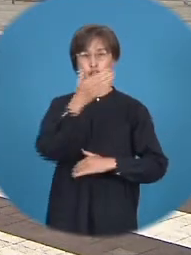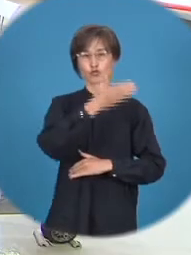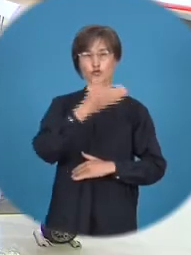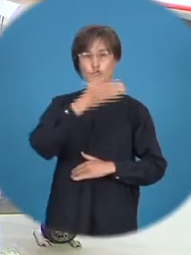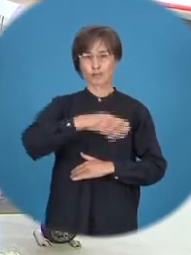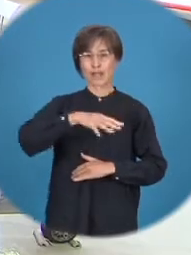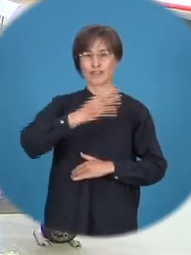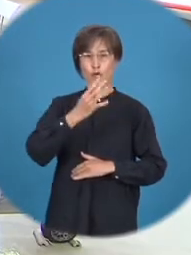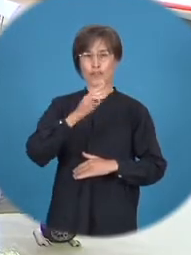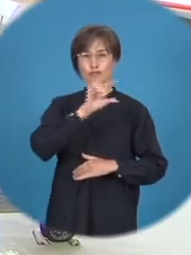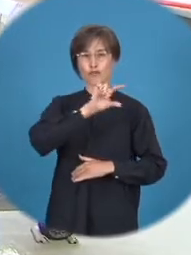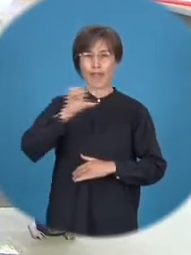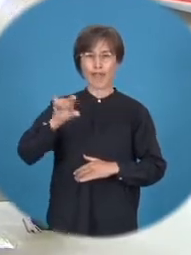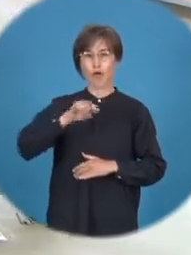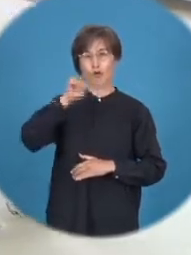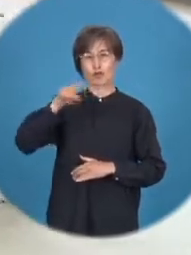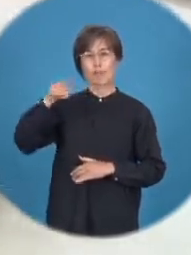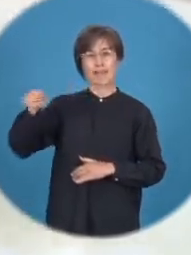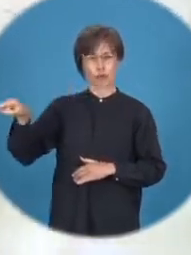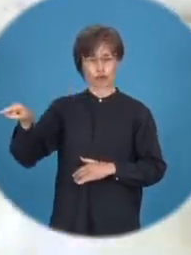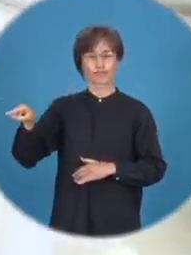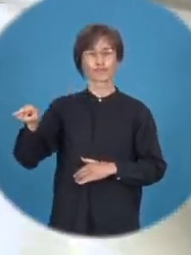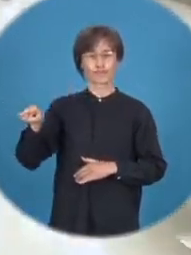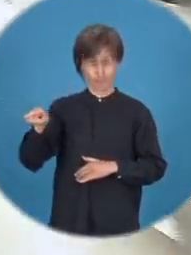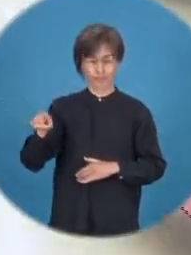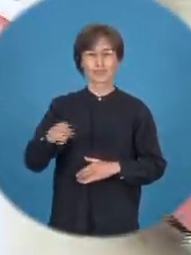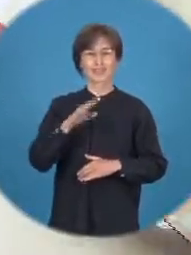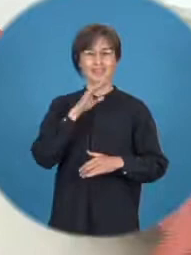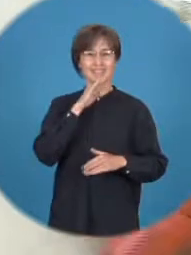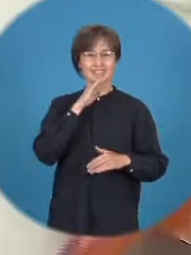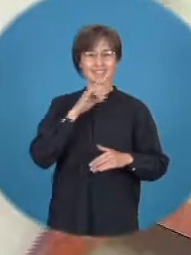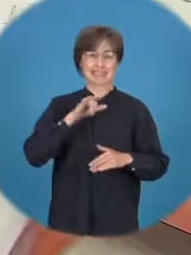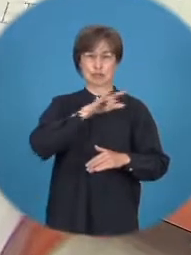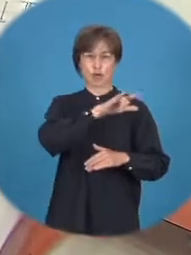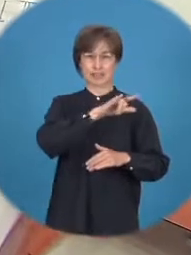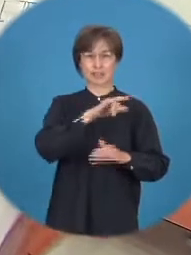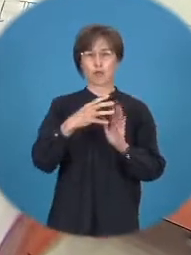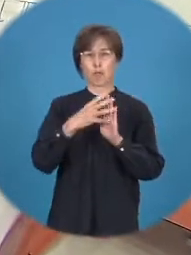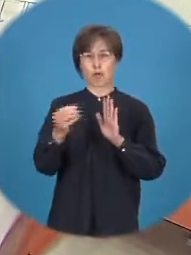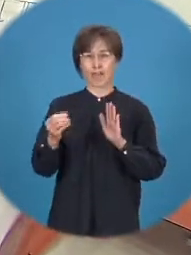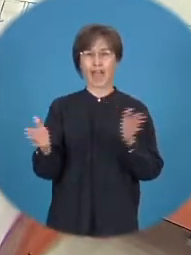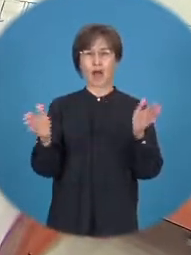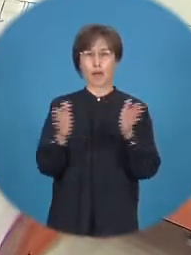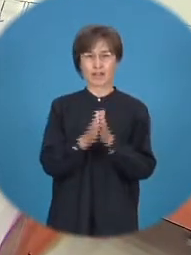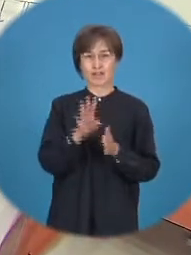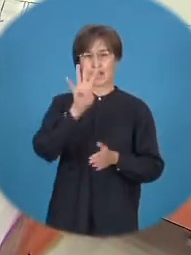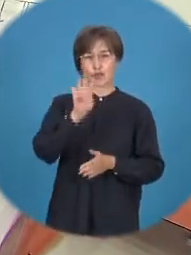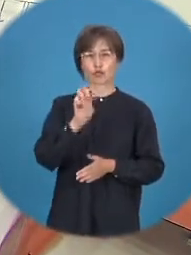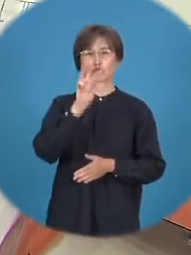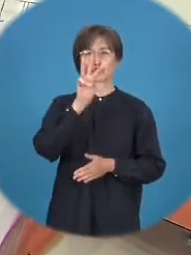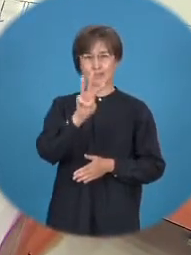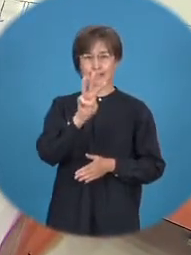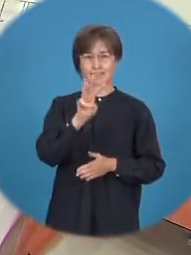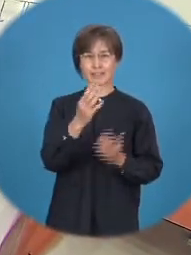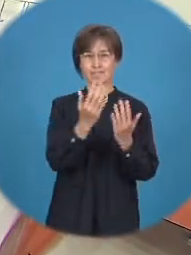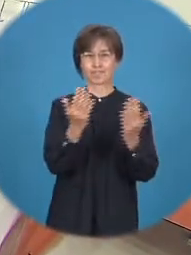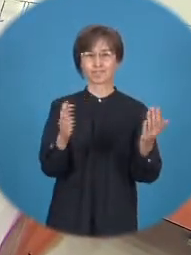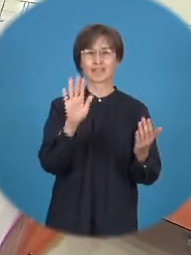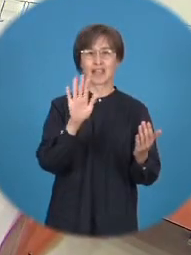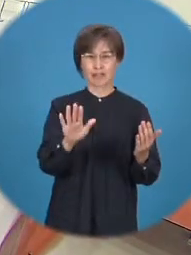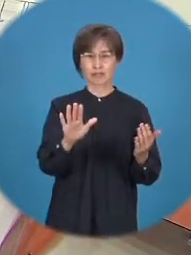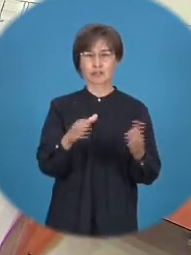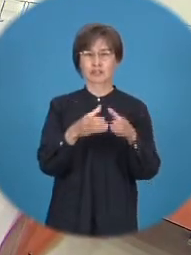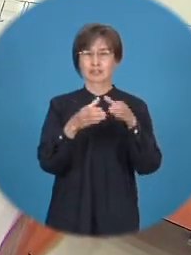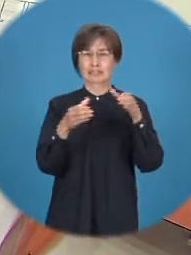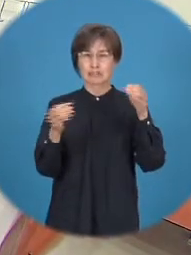9400平方メートル、10機34機、実物大模型9機の合計43機と国内最多の展示